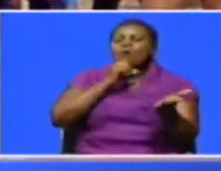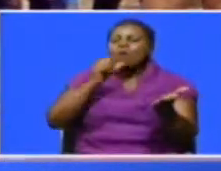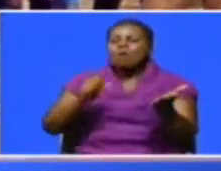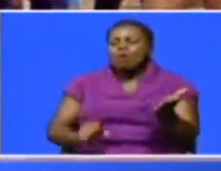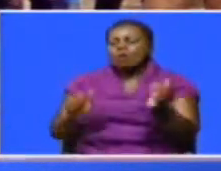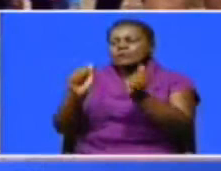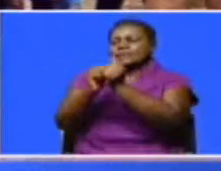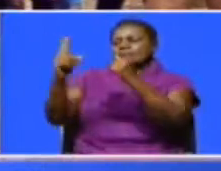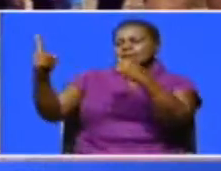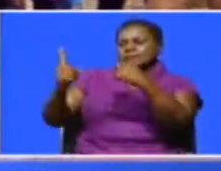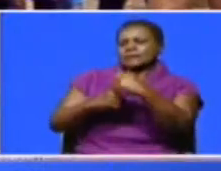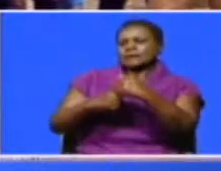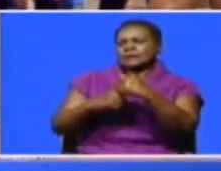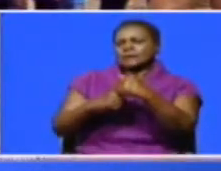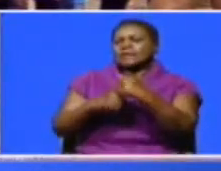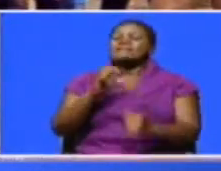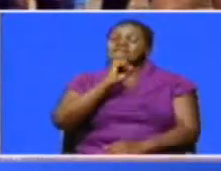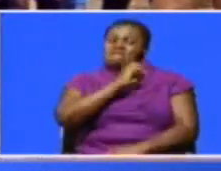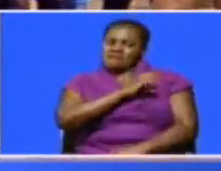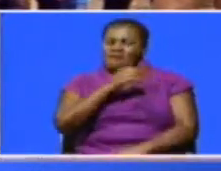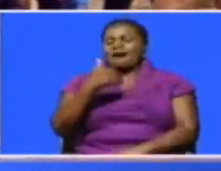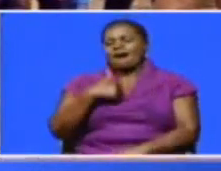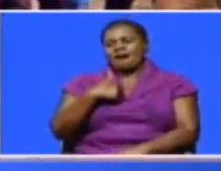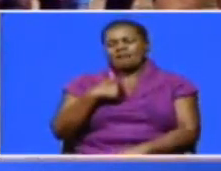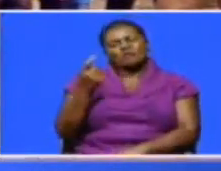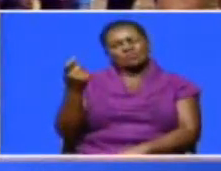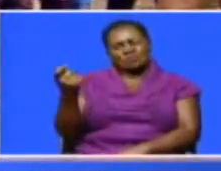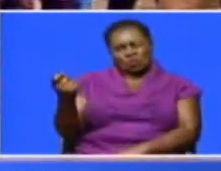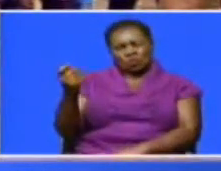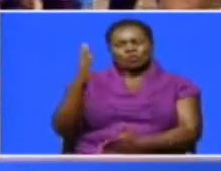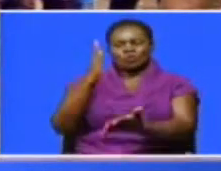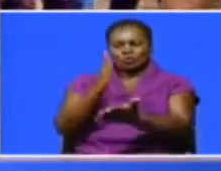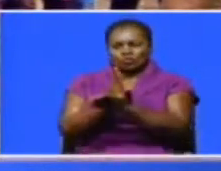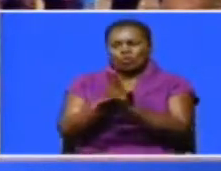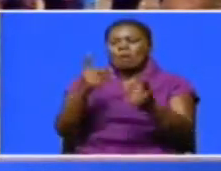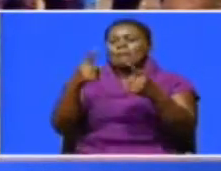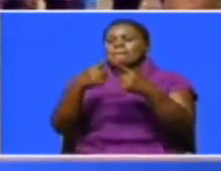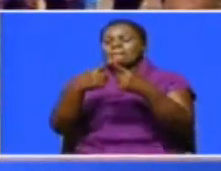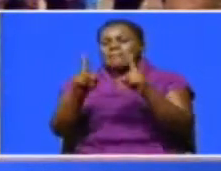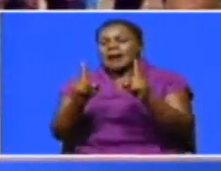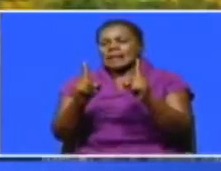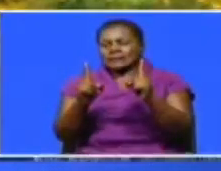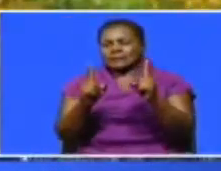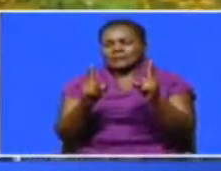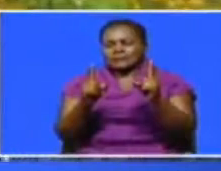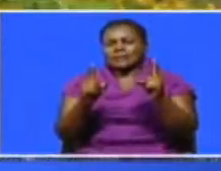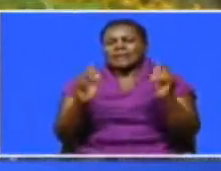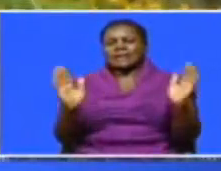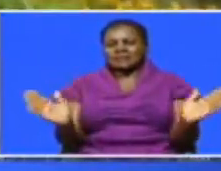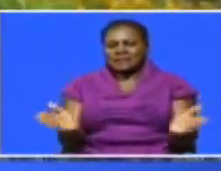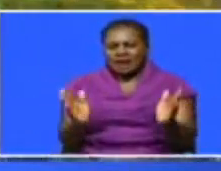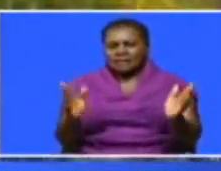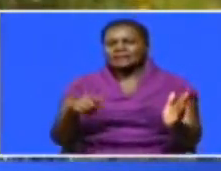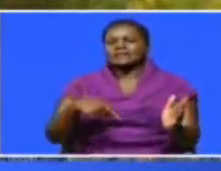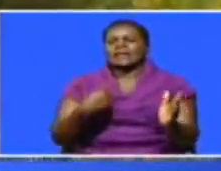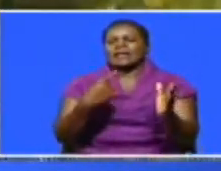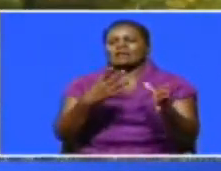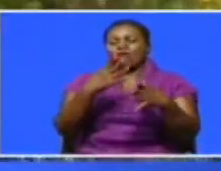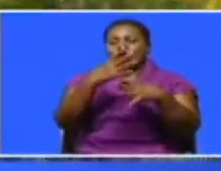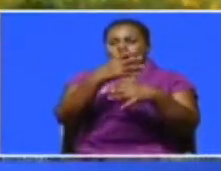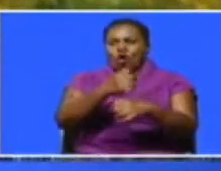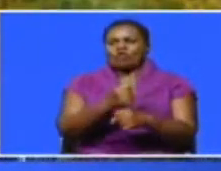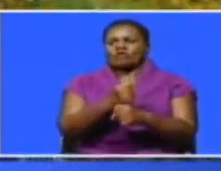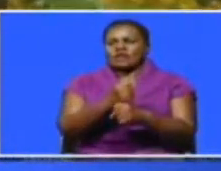miaka 16. Uoga iko, uoga hizi kosa, lakini lazima ujipatie time, ujipatie confidence ya